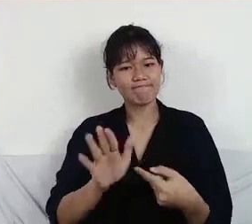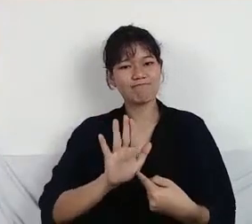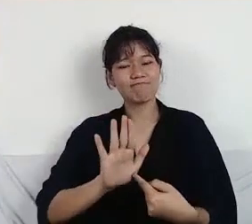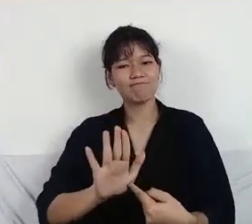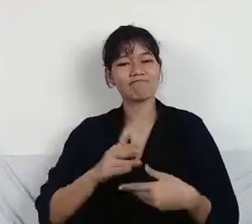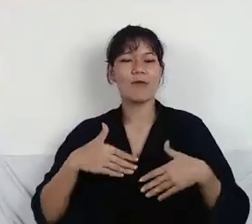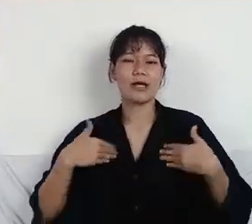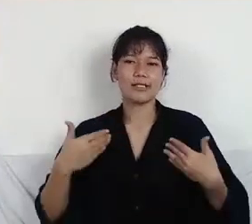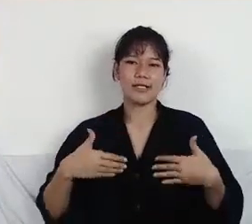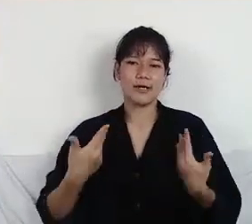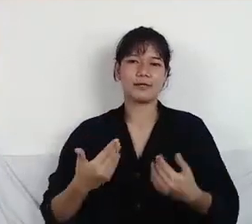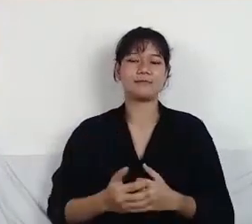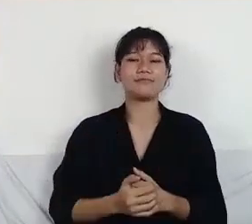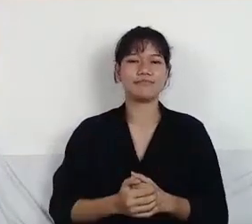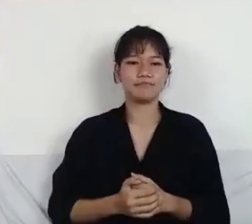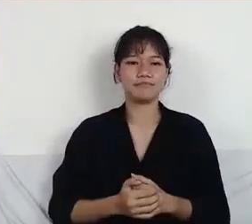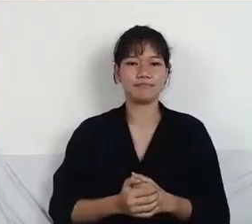kebahagiaan.